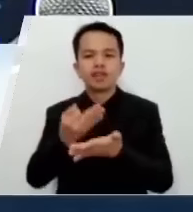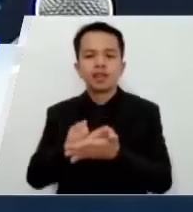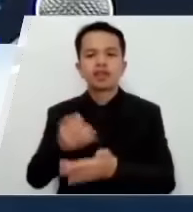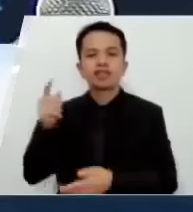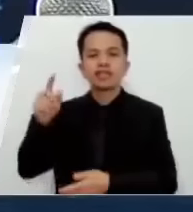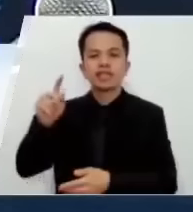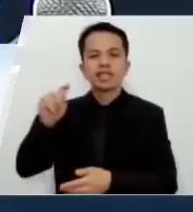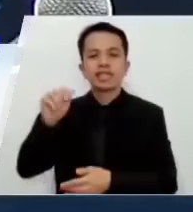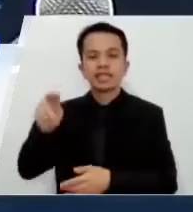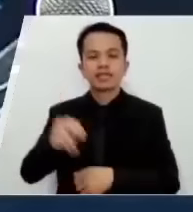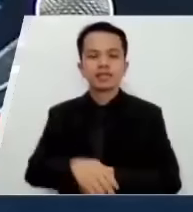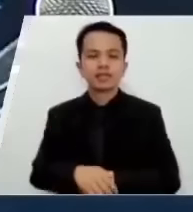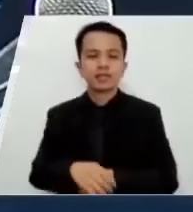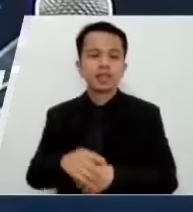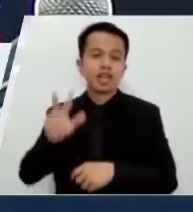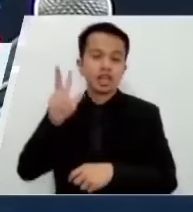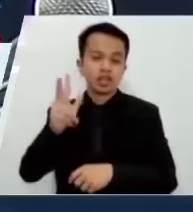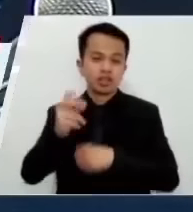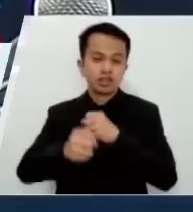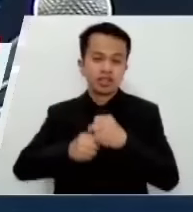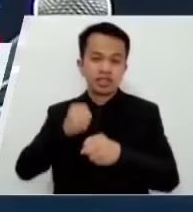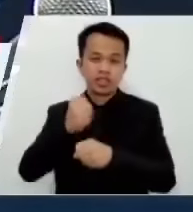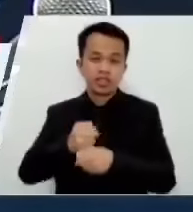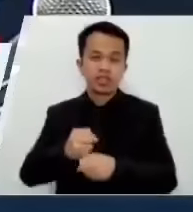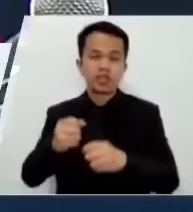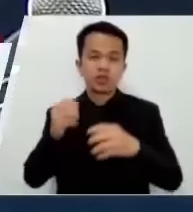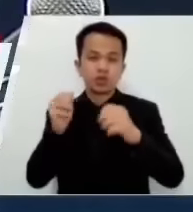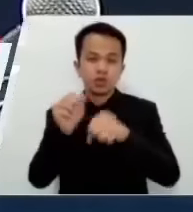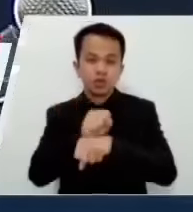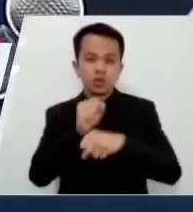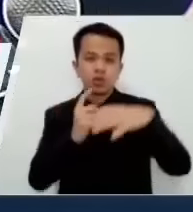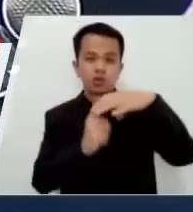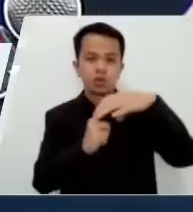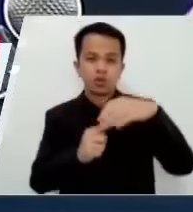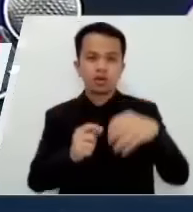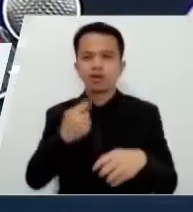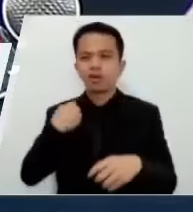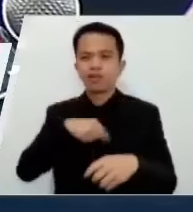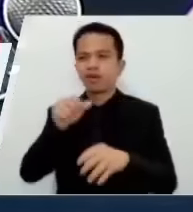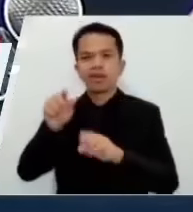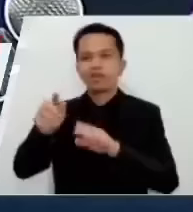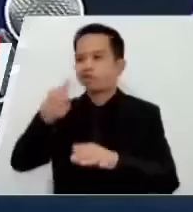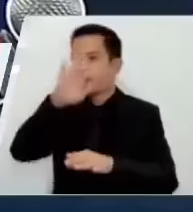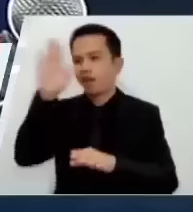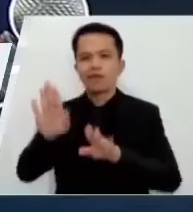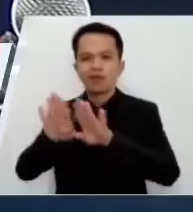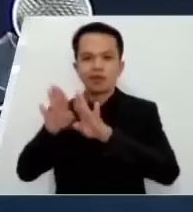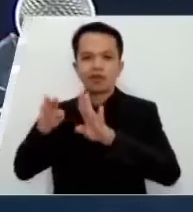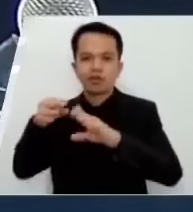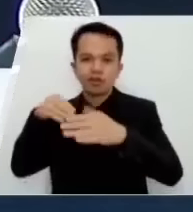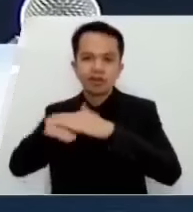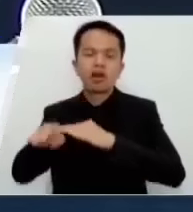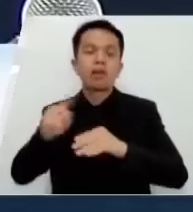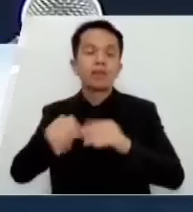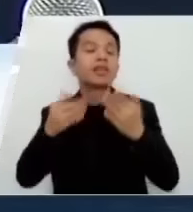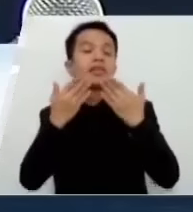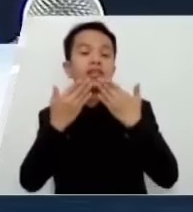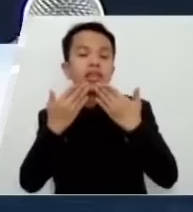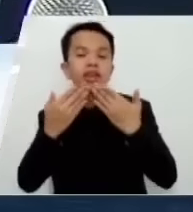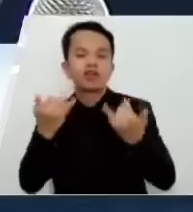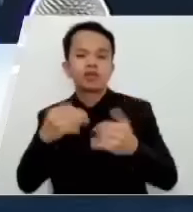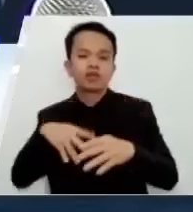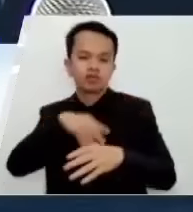our 30 years working in abs we have never walked Through Your doors and so thank you for this historic